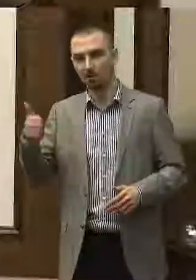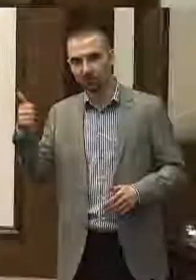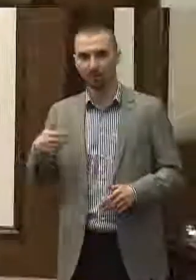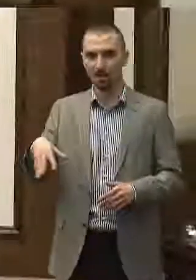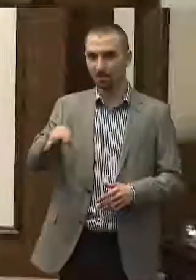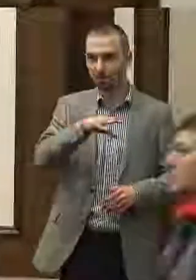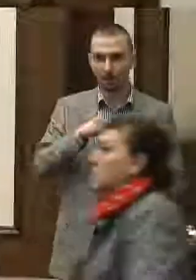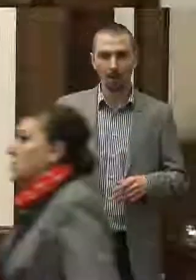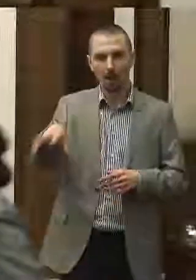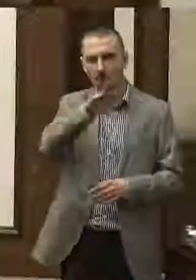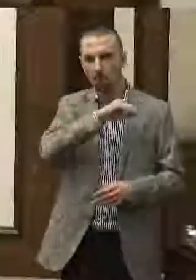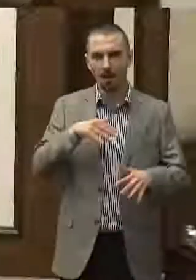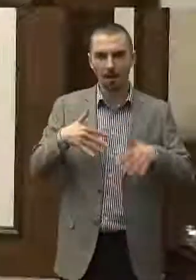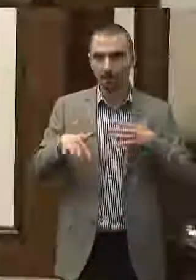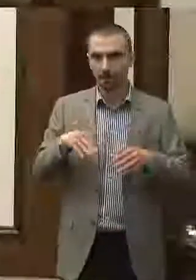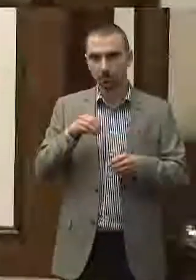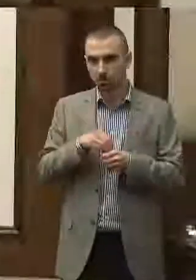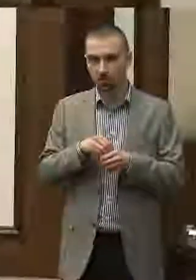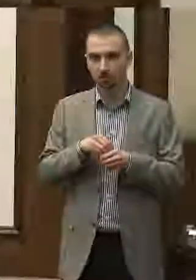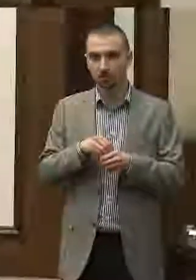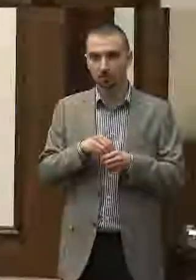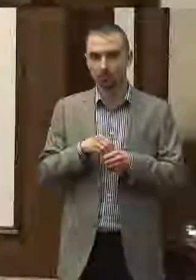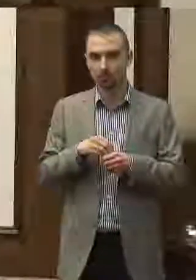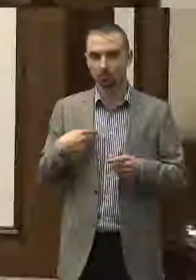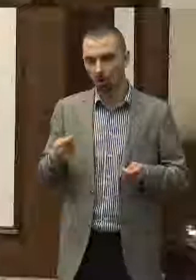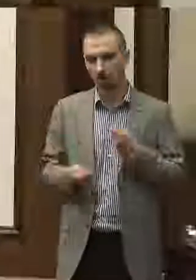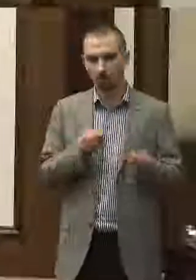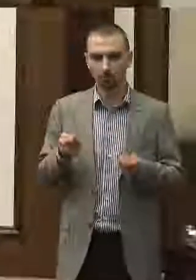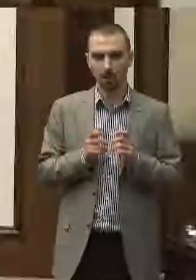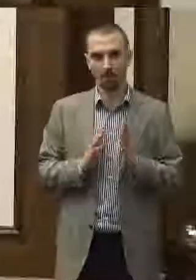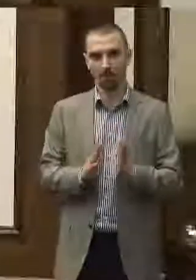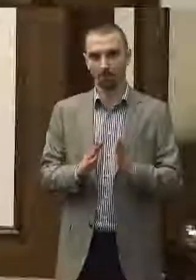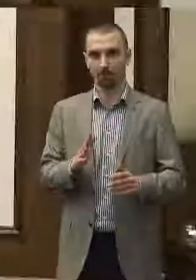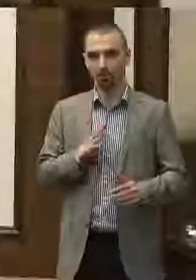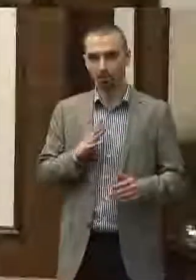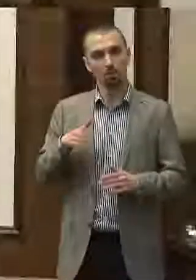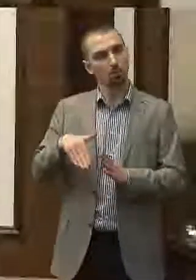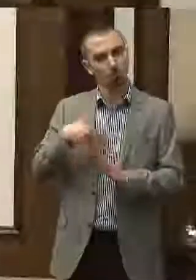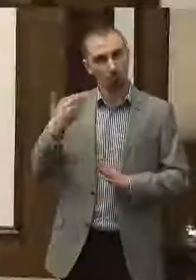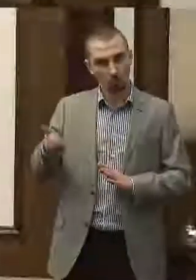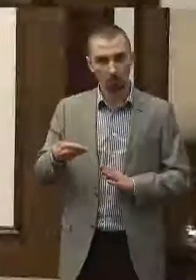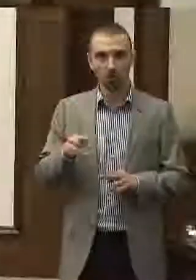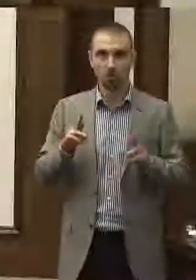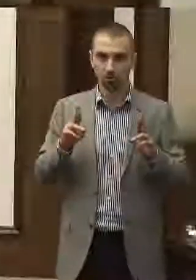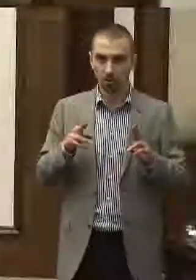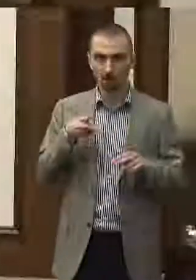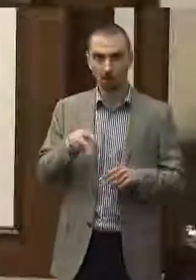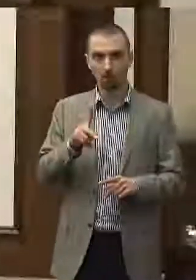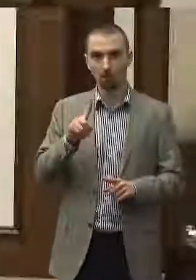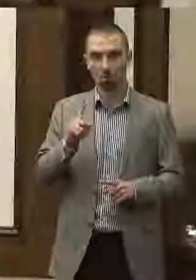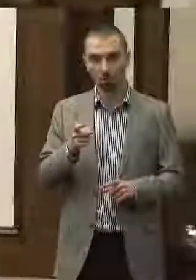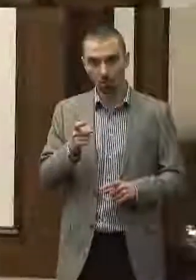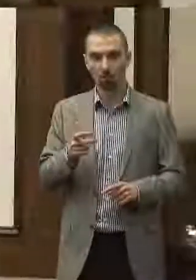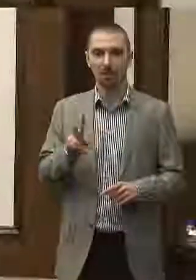tüm engellilerimizle ilgili burada atılabilecek adımları atmışız diyorum. Ve bundan sonraki süreçte de inşallah